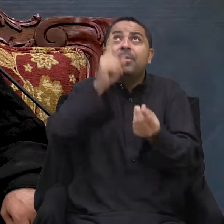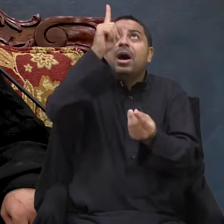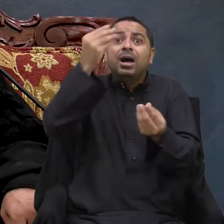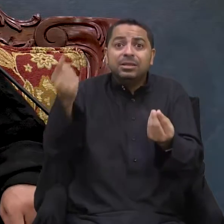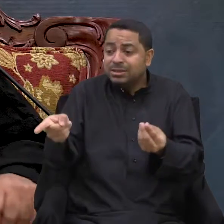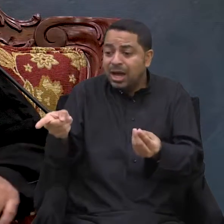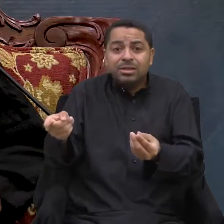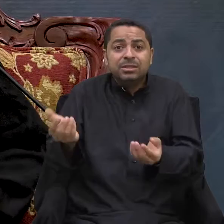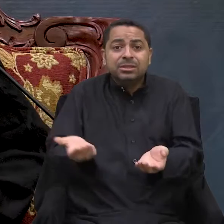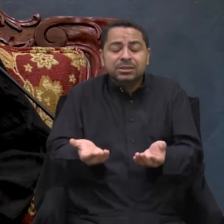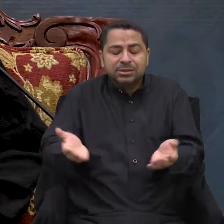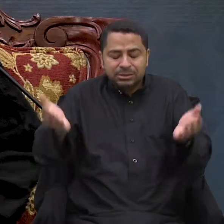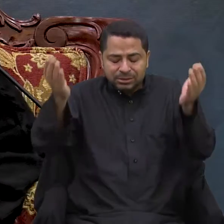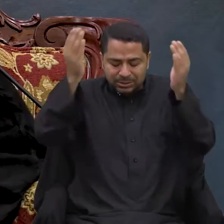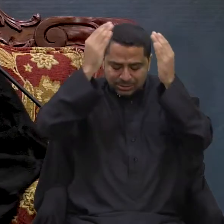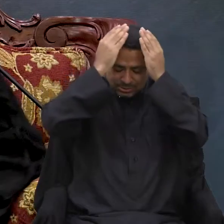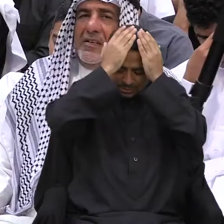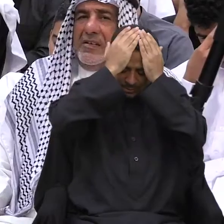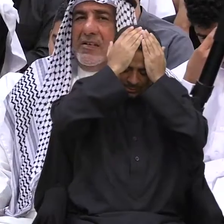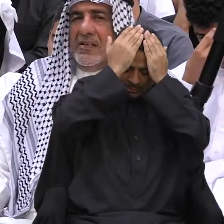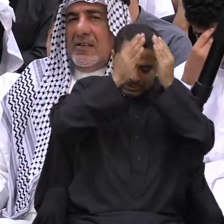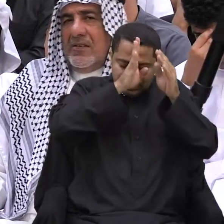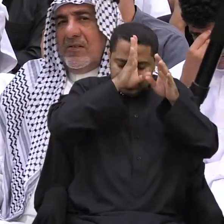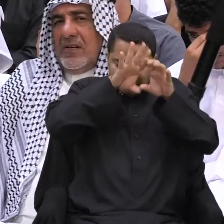النشأتين. وحسينا